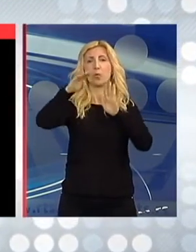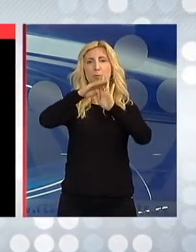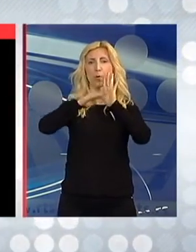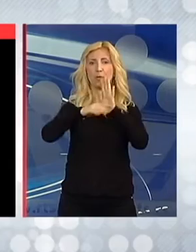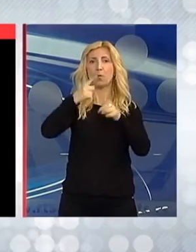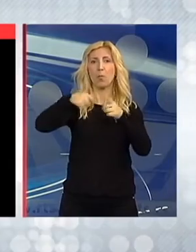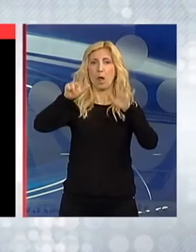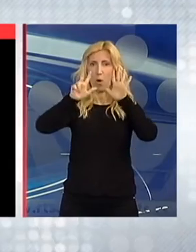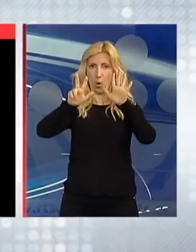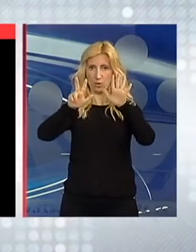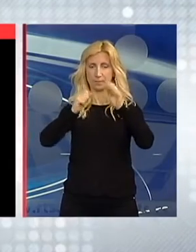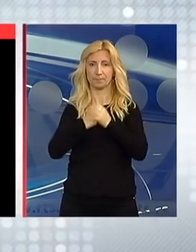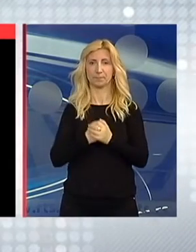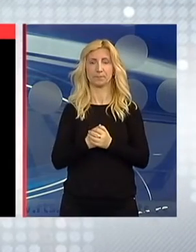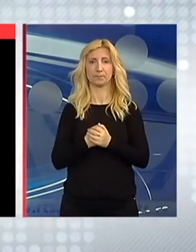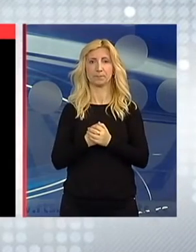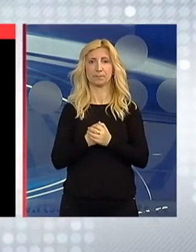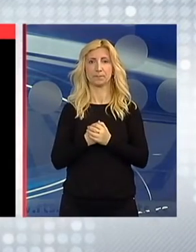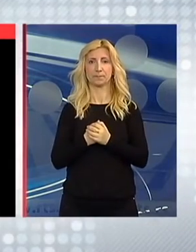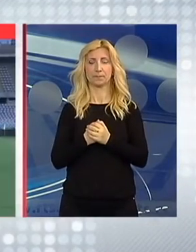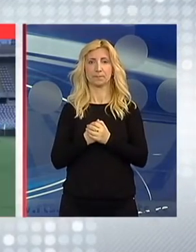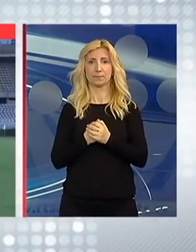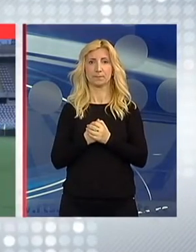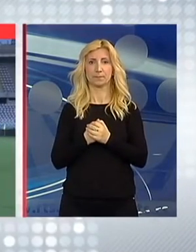od 19:30.